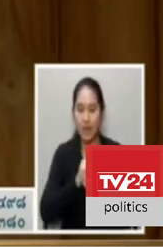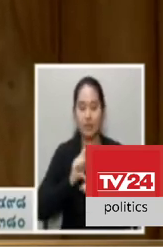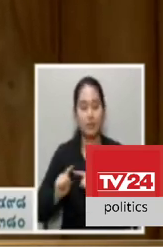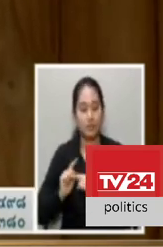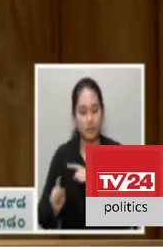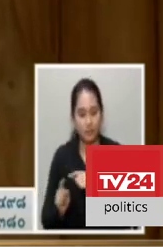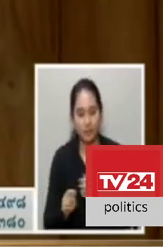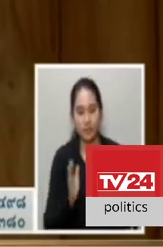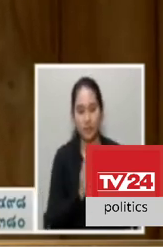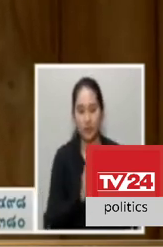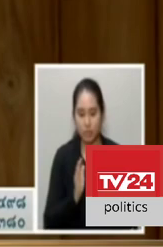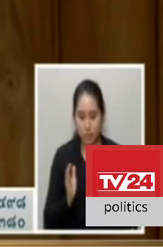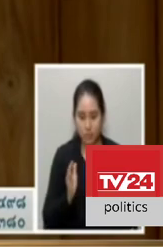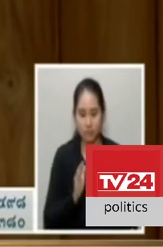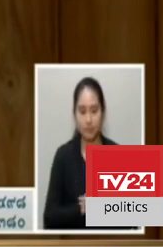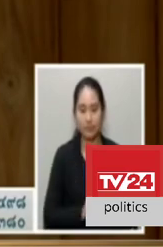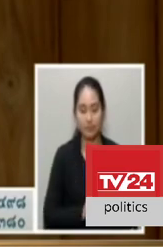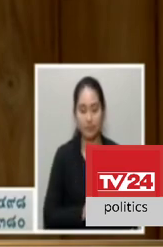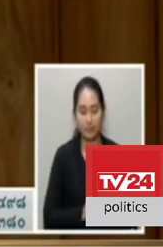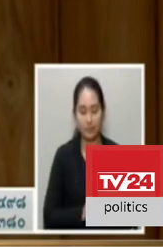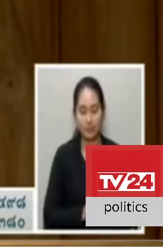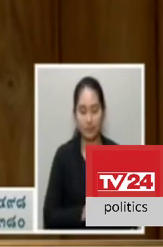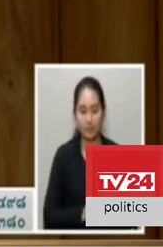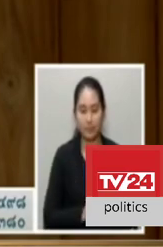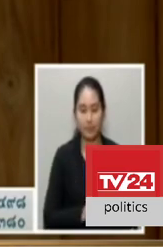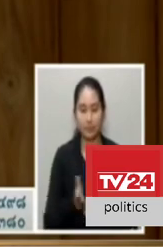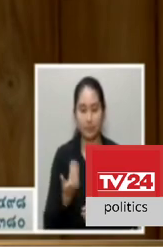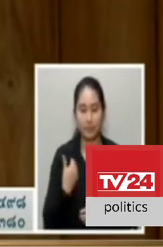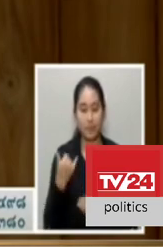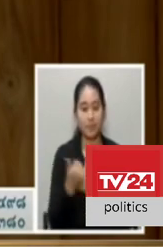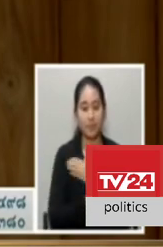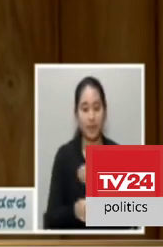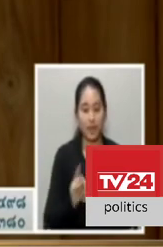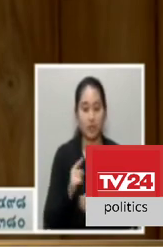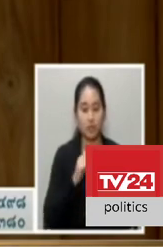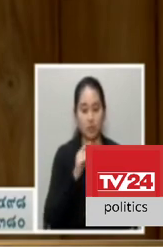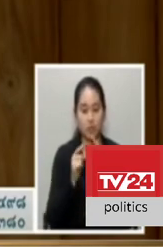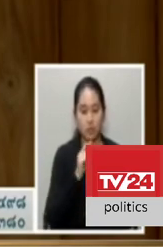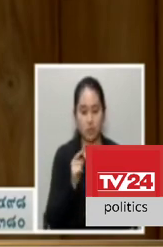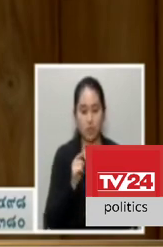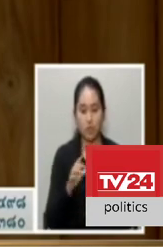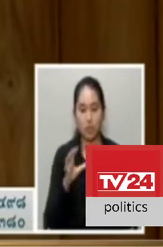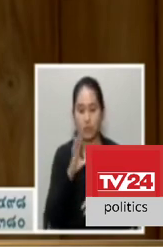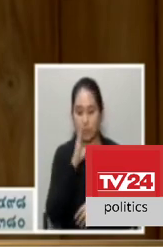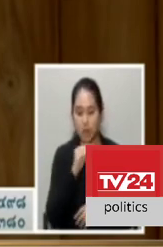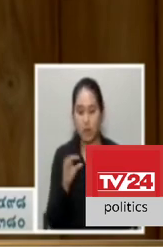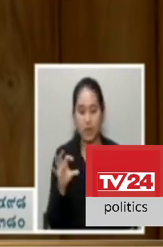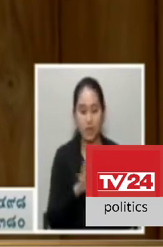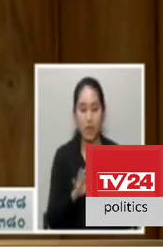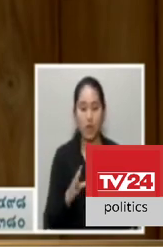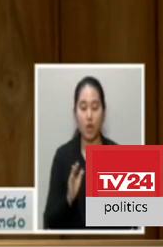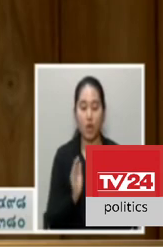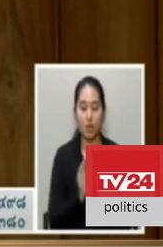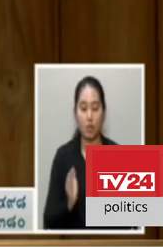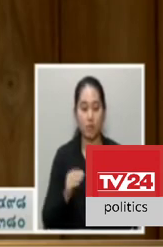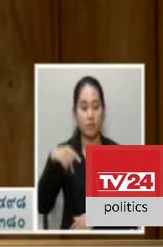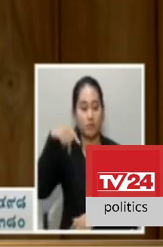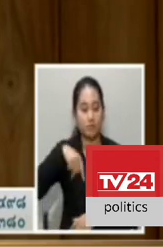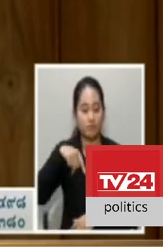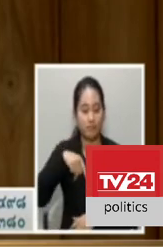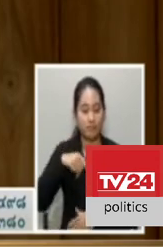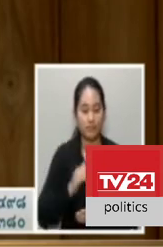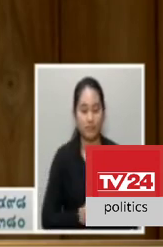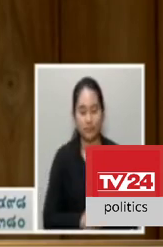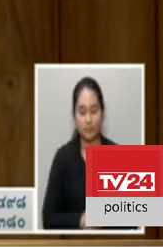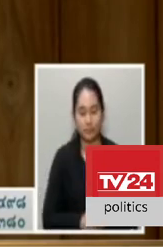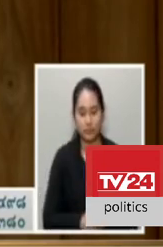การทุกด้านหลายประเทศพูดถึงเรื่องของสารถะขอบคุณเป็นพิเศษที่ขอบคุณอย่างม